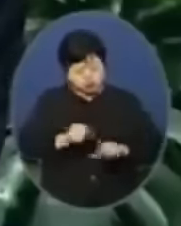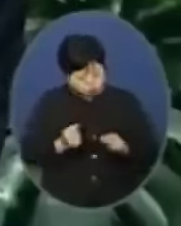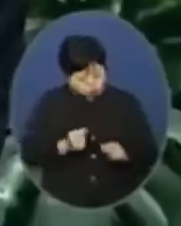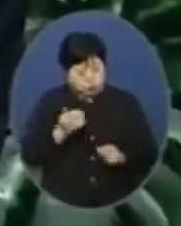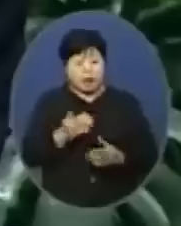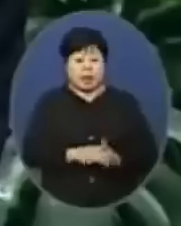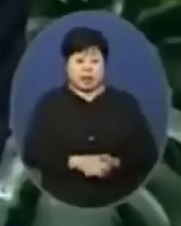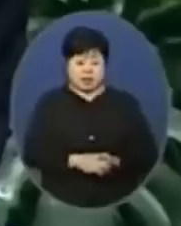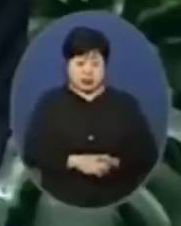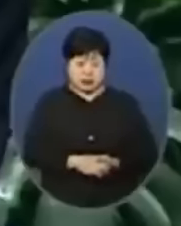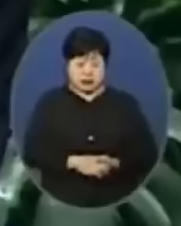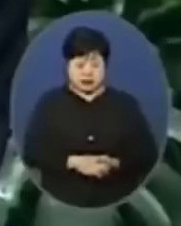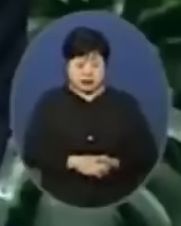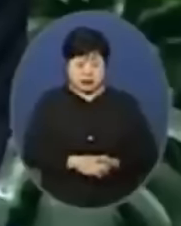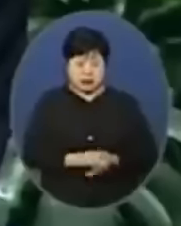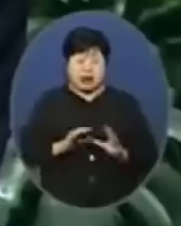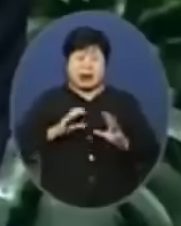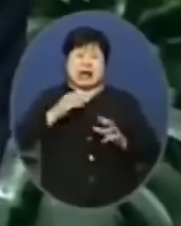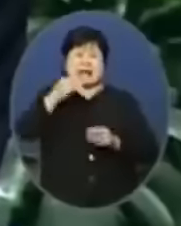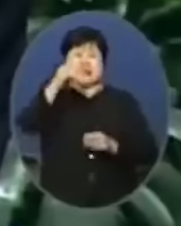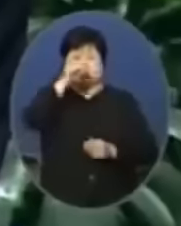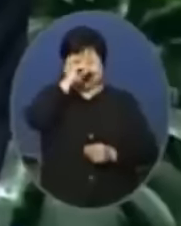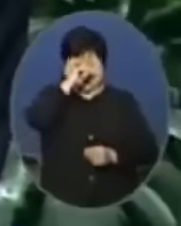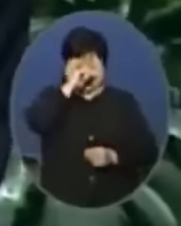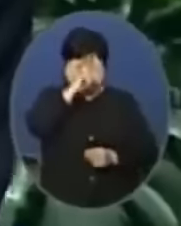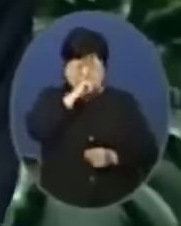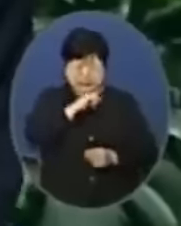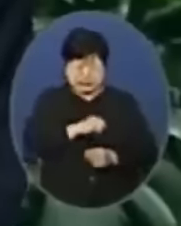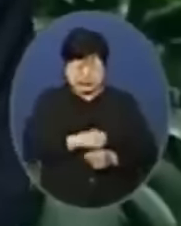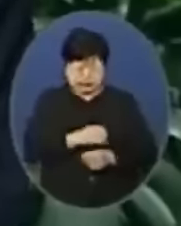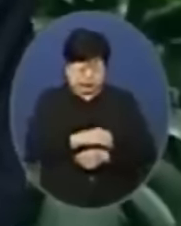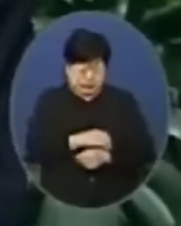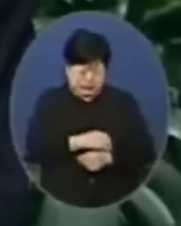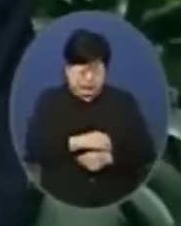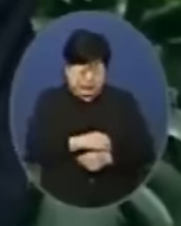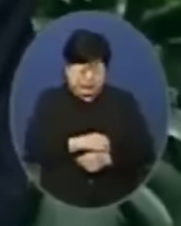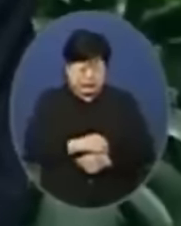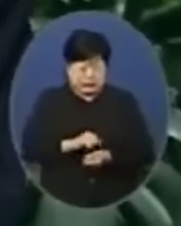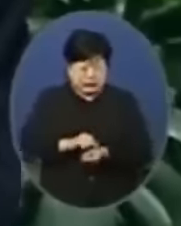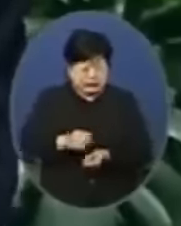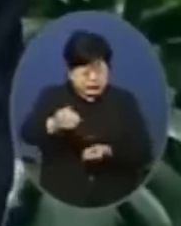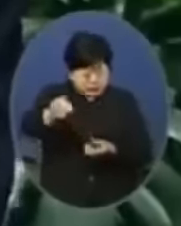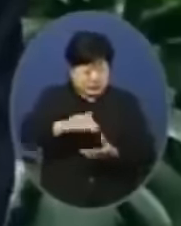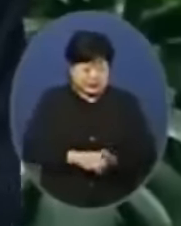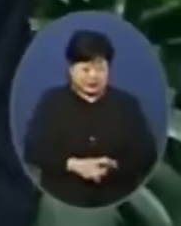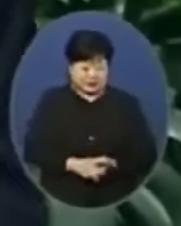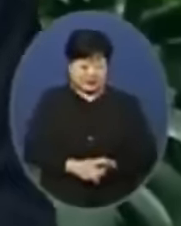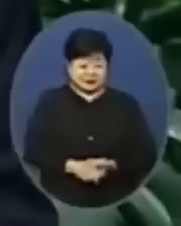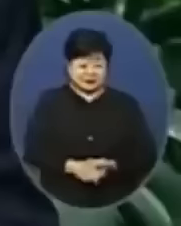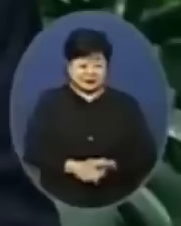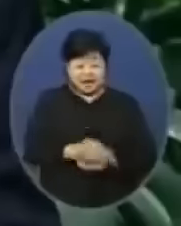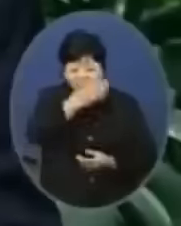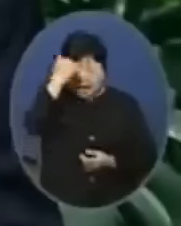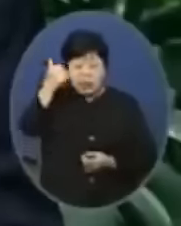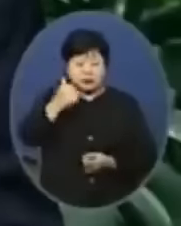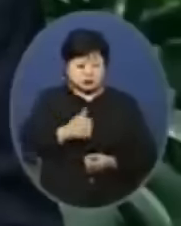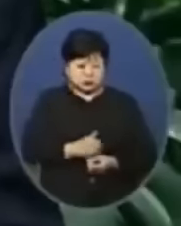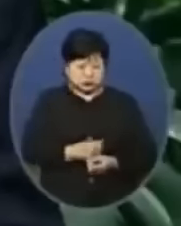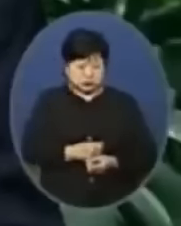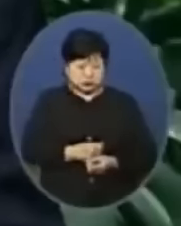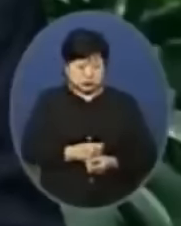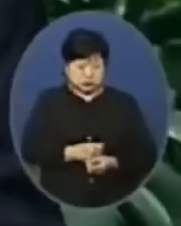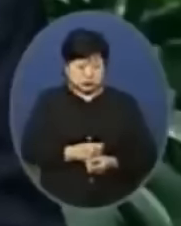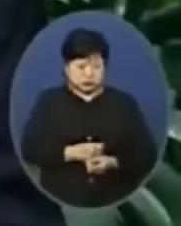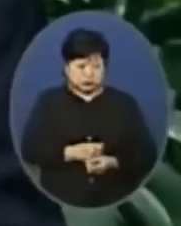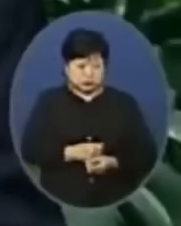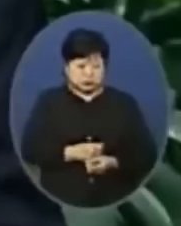아이고 빨리 천당이나 가시지 왜 오래 살았어 나 보니 심부름시키는 그러면서 요강을 씻어서 갖다 드리고 했거든요. 그럼 왜 순종